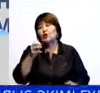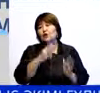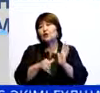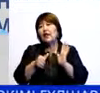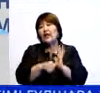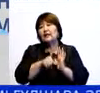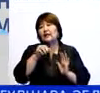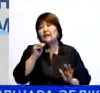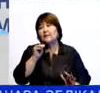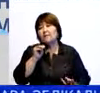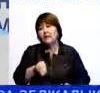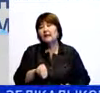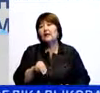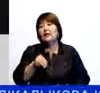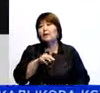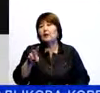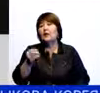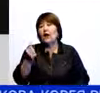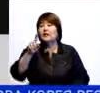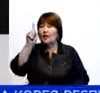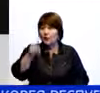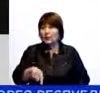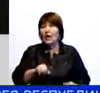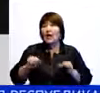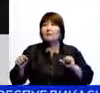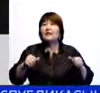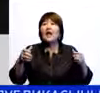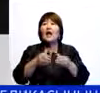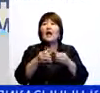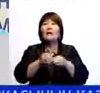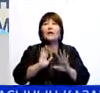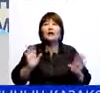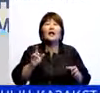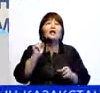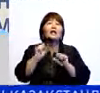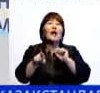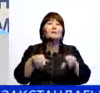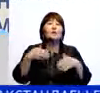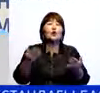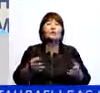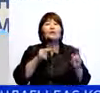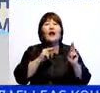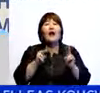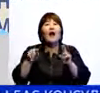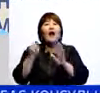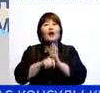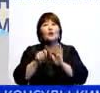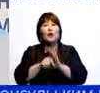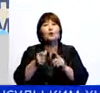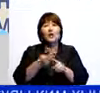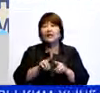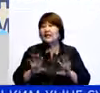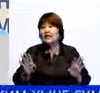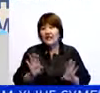теңге қаржылай өндірілді. Мердігер компаниялар емес, немесе тапсырыс беруші қадағалаушы авторлық қадағалау